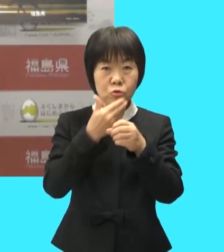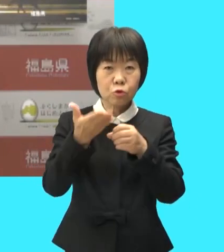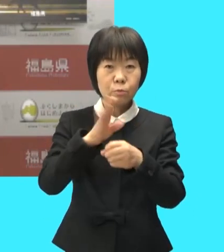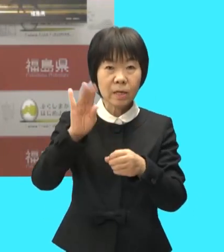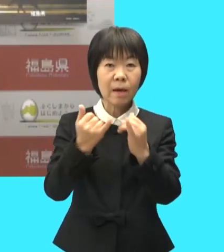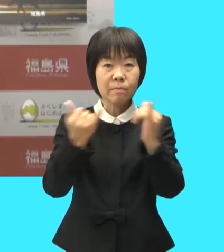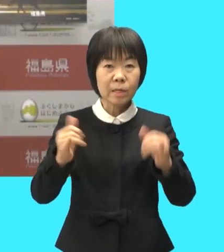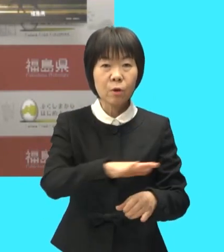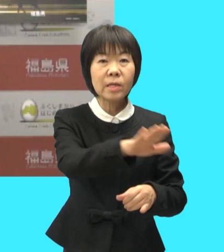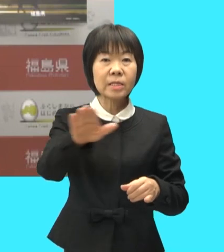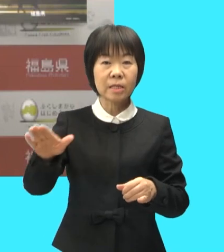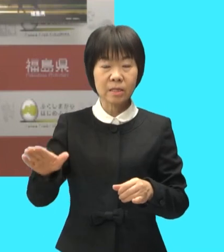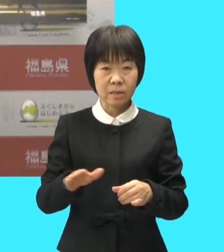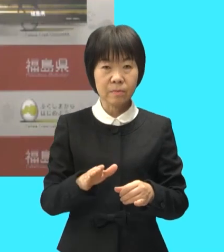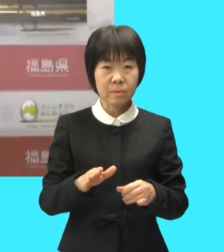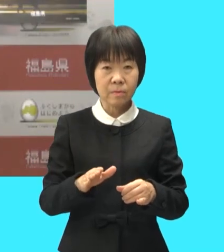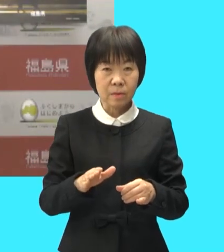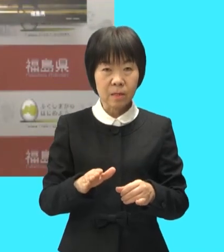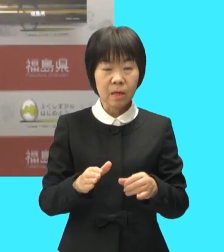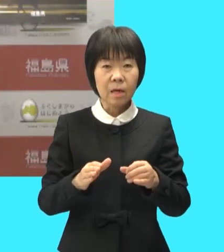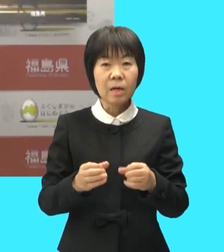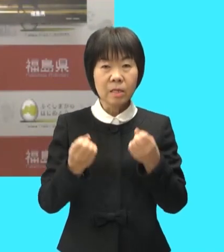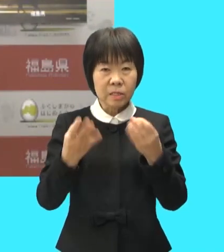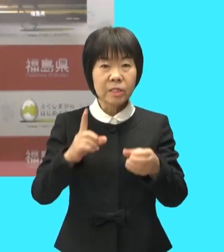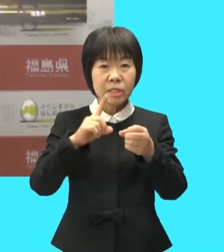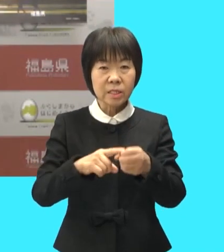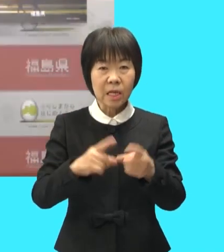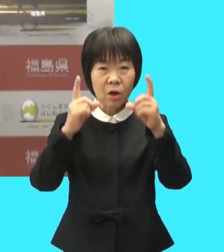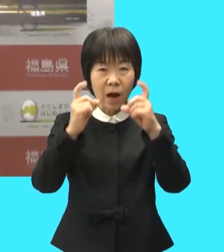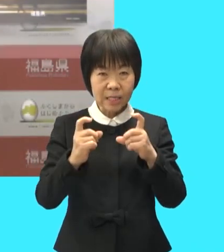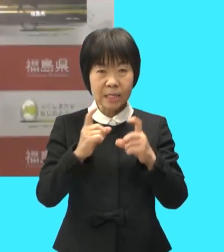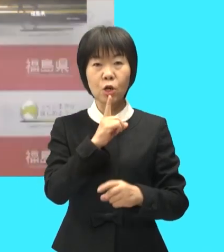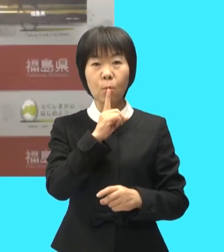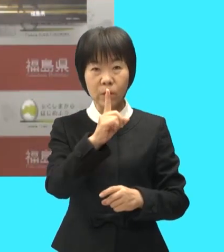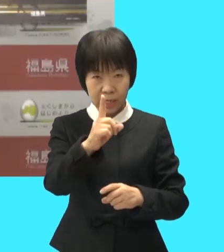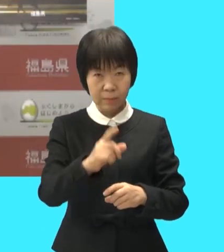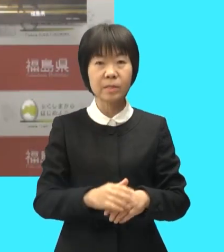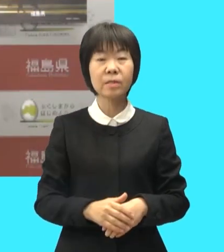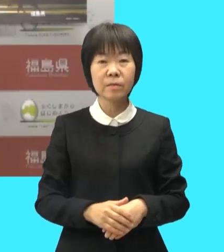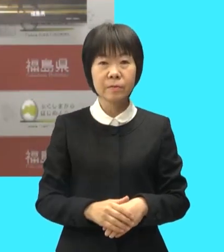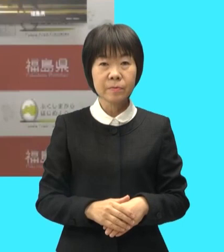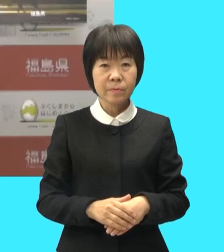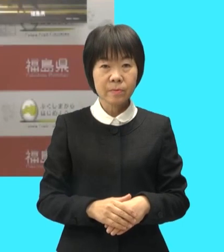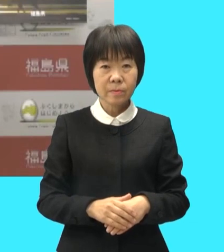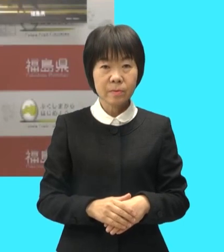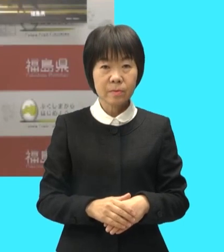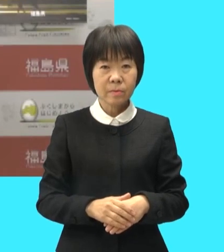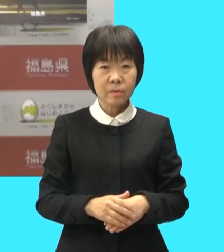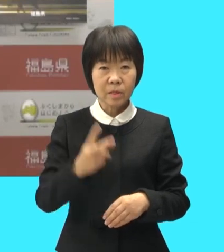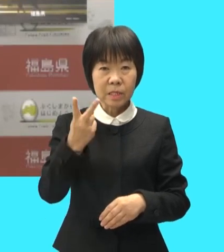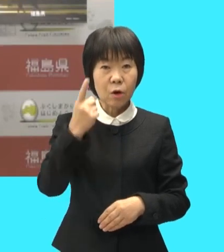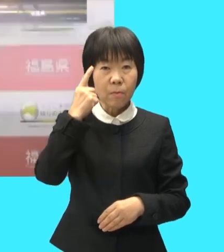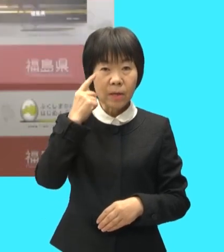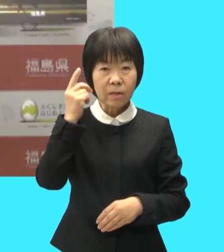島県民の皆さんに謹んで新年のご挨拶を申し上げます。2度